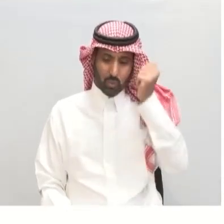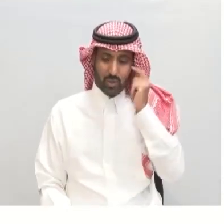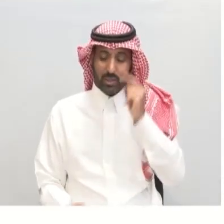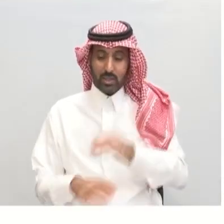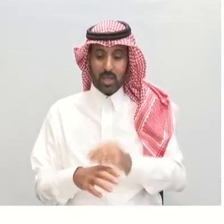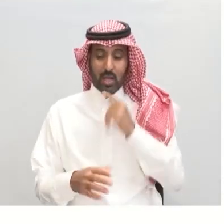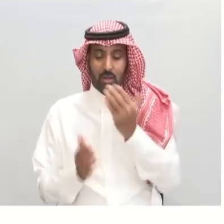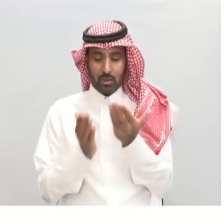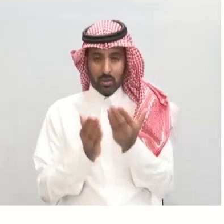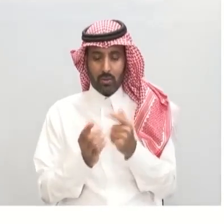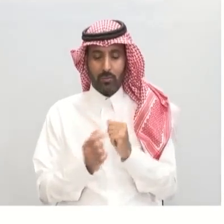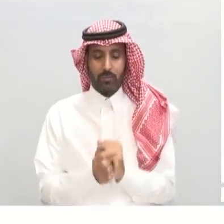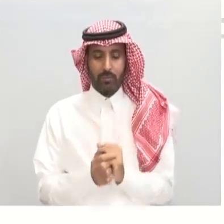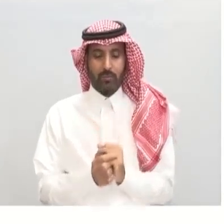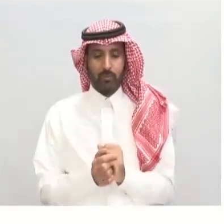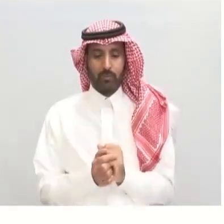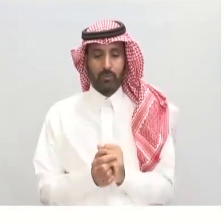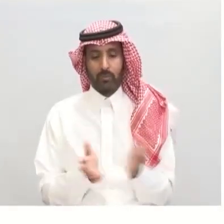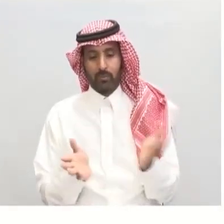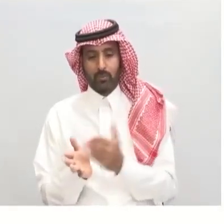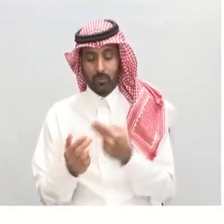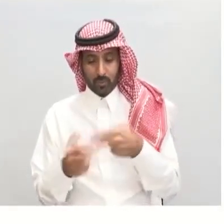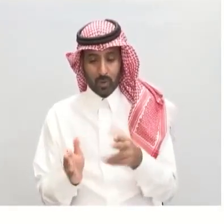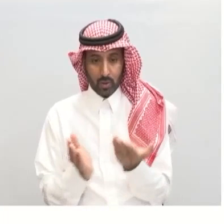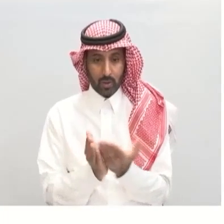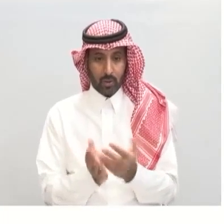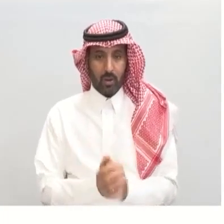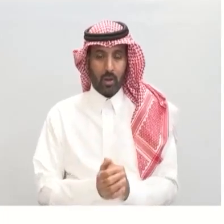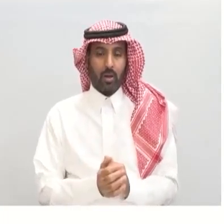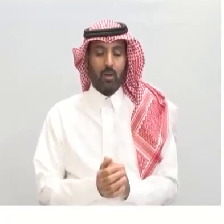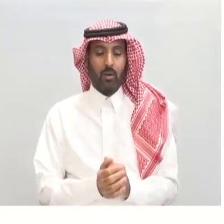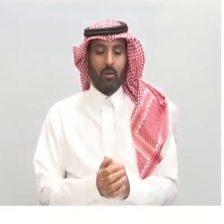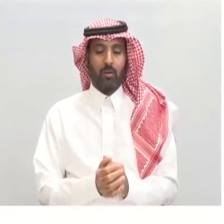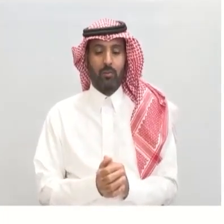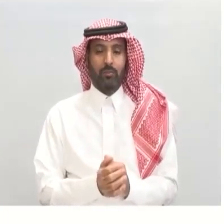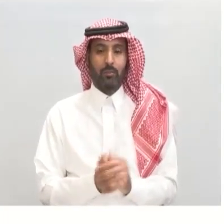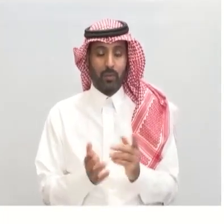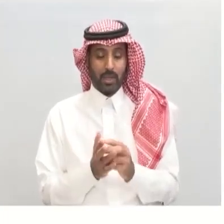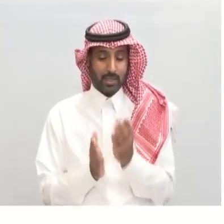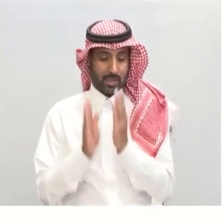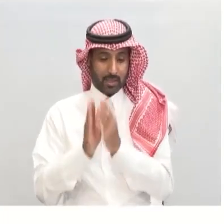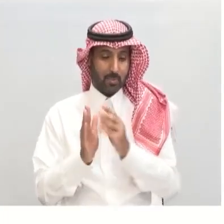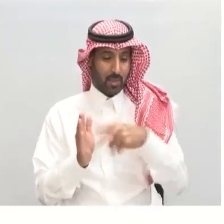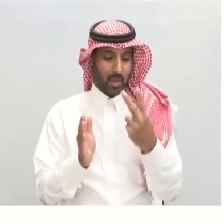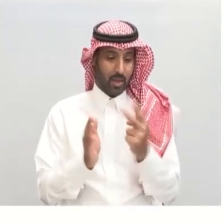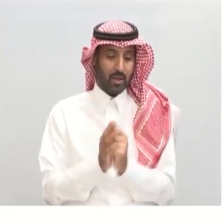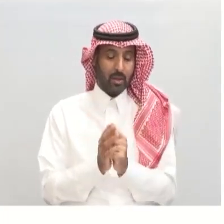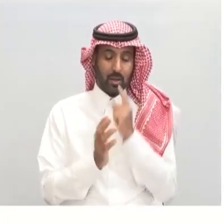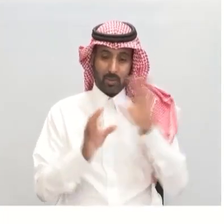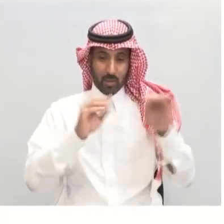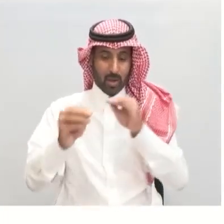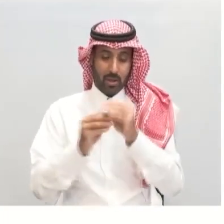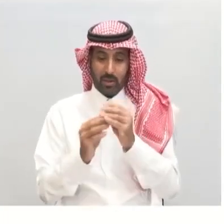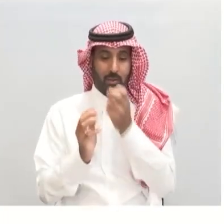به في صلاته نبدا في درس اليوم القسم الثاني من جمع